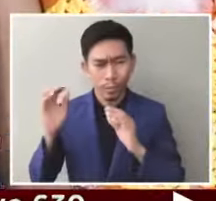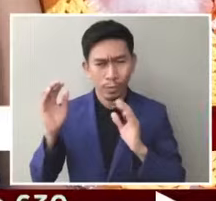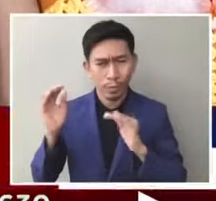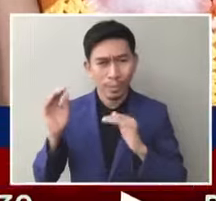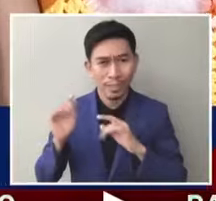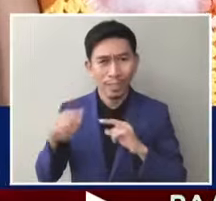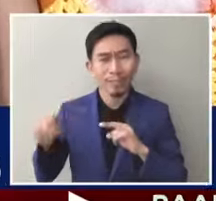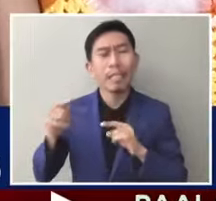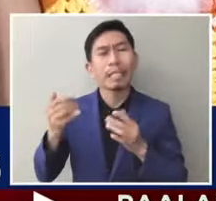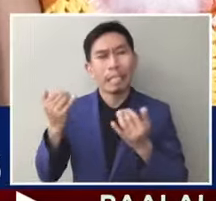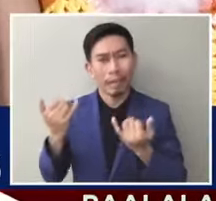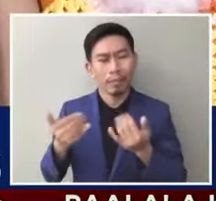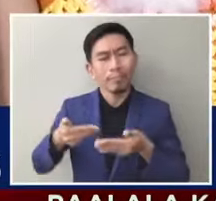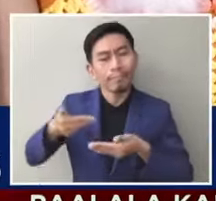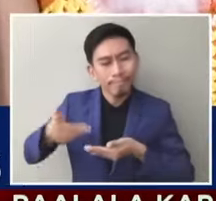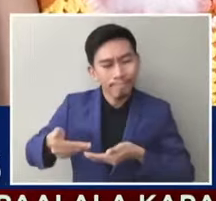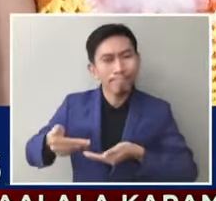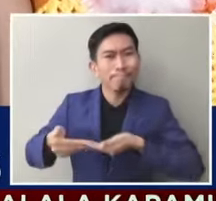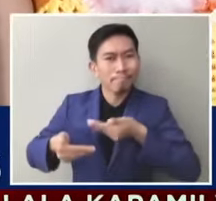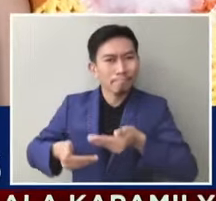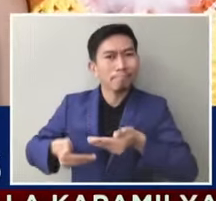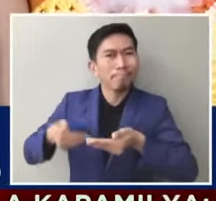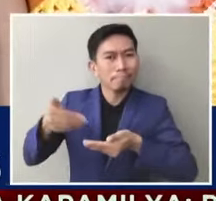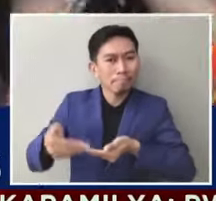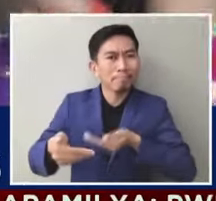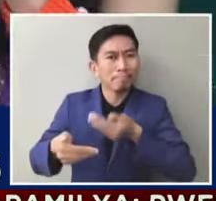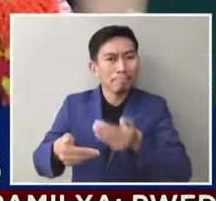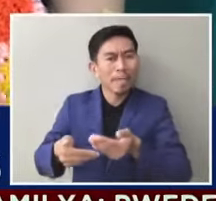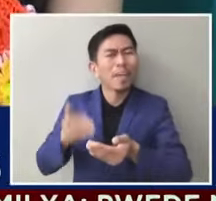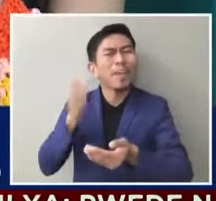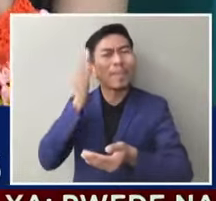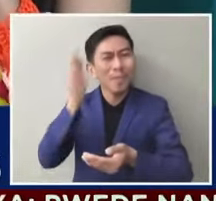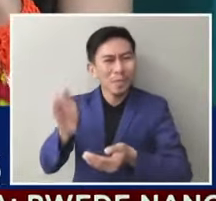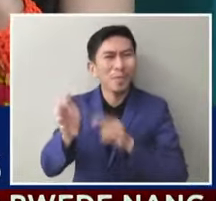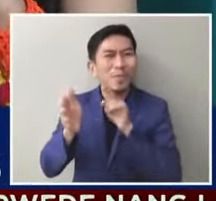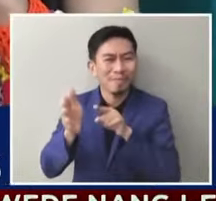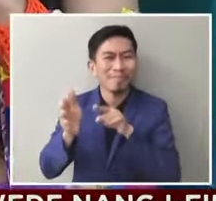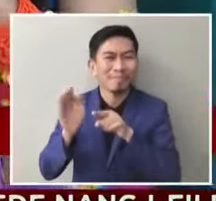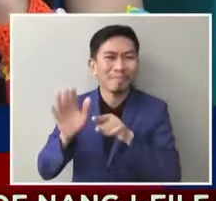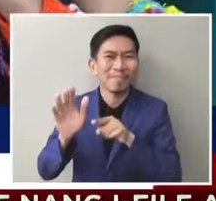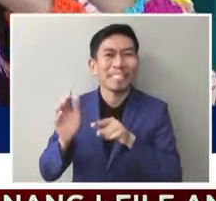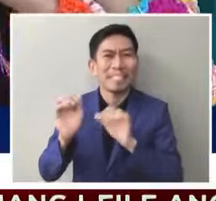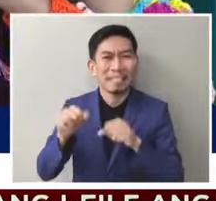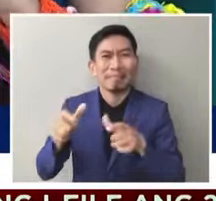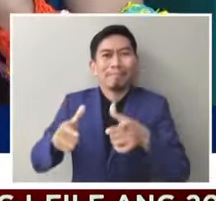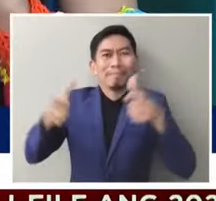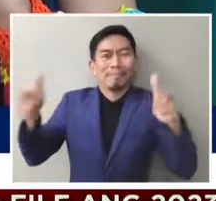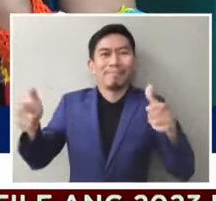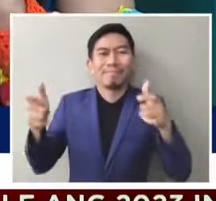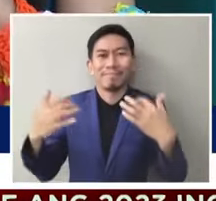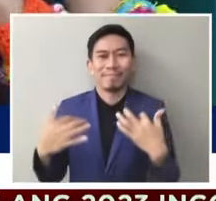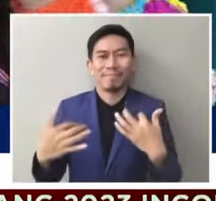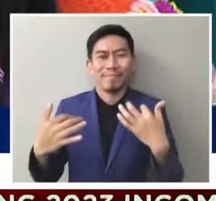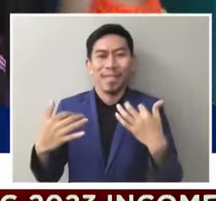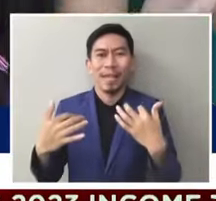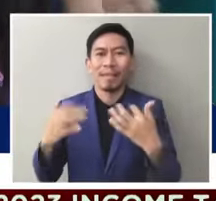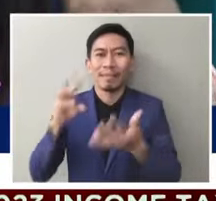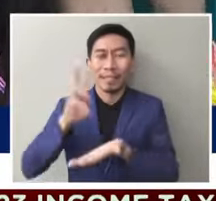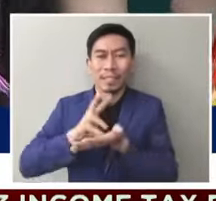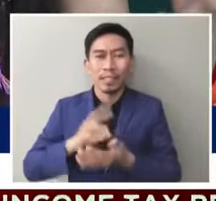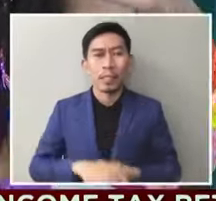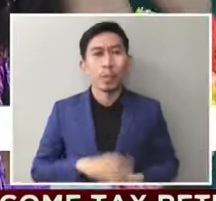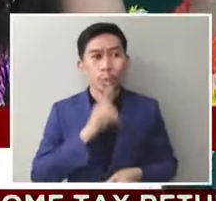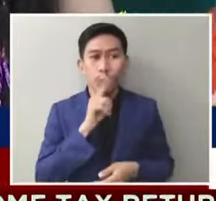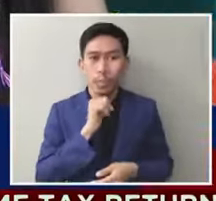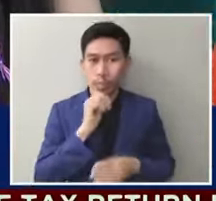step tayo. Dadating tayo dyan sa tamang panahon. Hindi namin kasi in-expect po itong gantong biglang nangyari na to. Nakaplano na